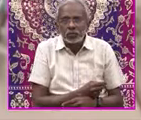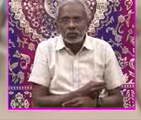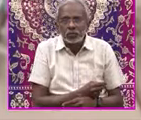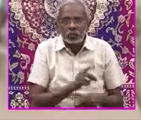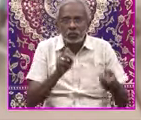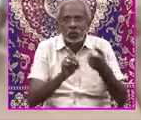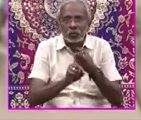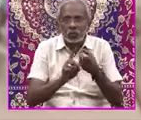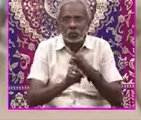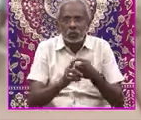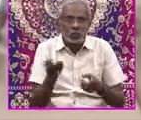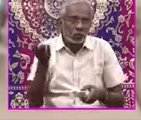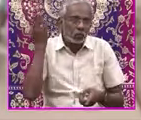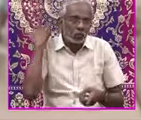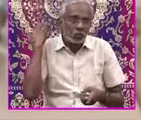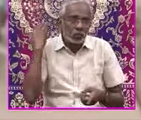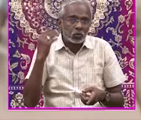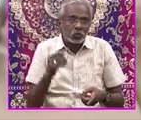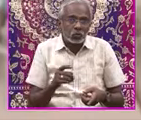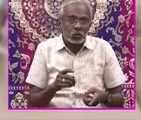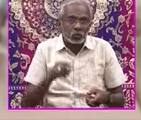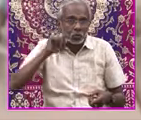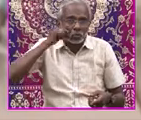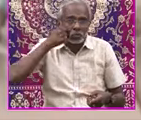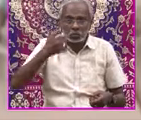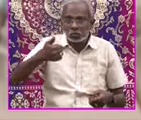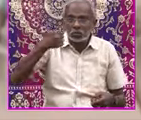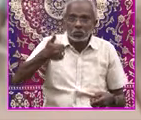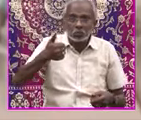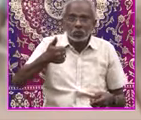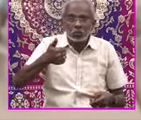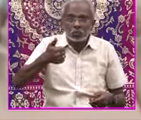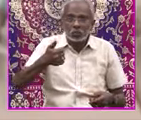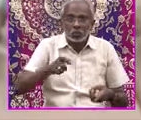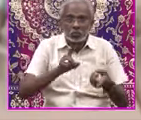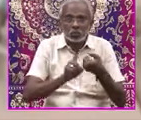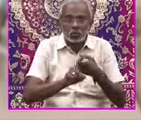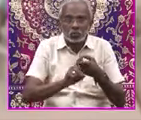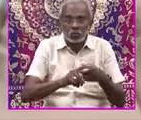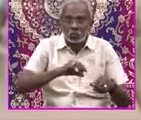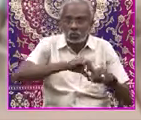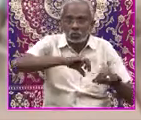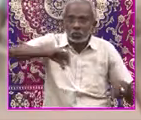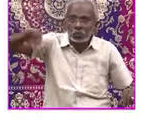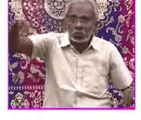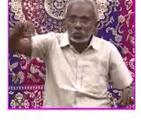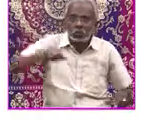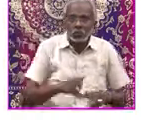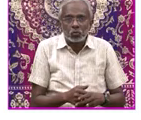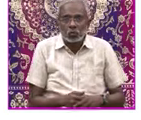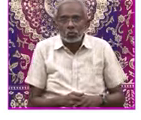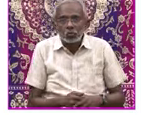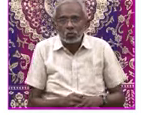பண்டை காலத்தில் பண்டைய மன்னர்கள் என்ன வகையான போர்க்கருவிகளை பயன்படுத்தினார்கள் என்பதை பற்றி நீங்கள் அறிந்து கொள்ள வேண்டும்.